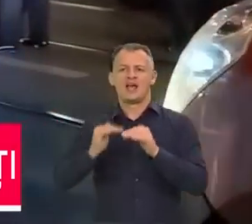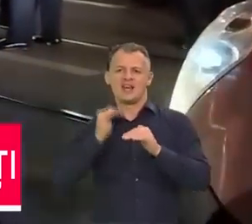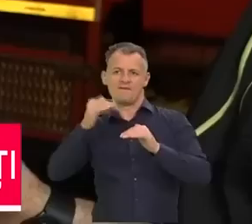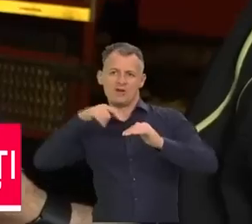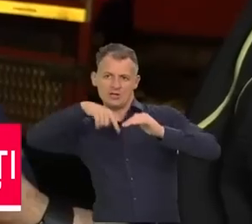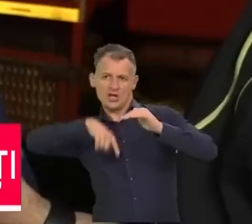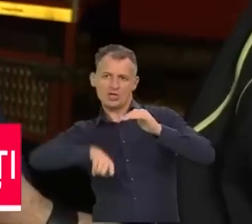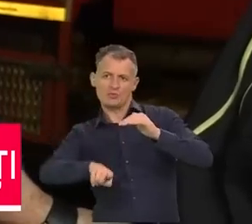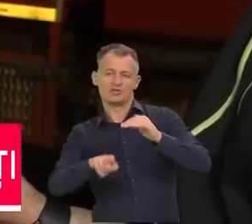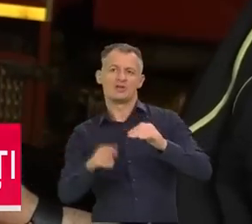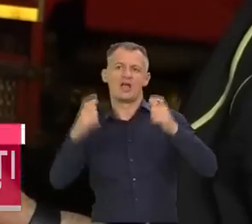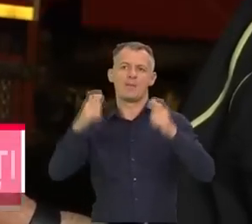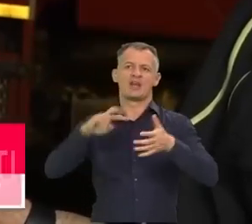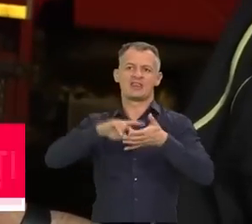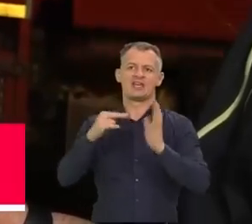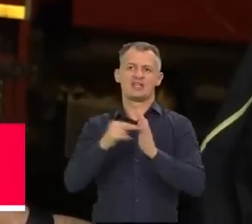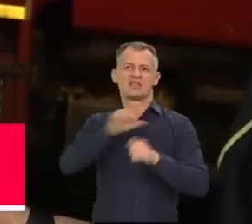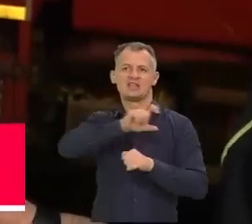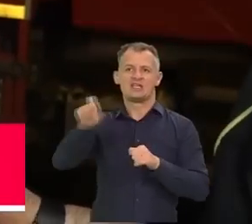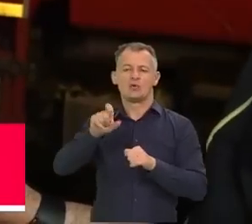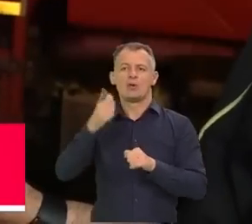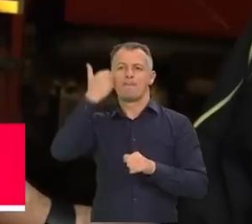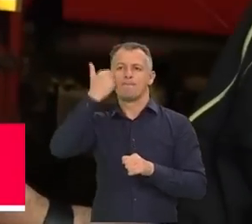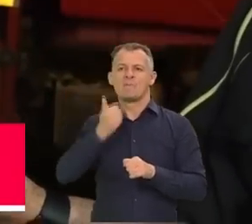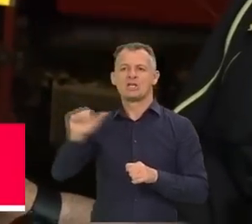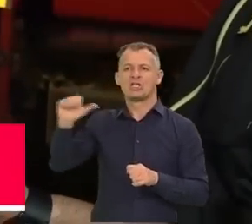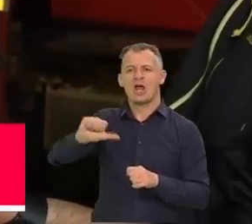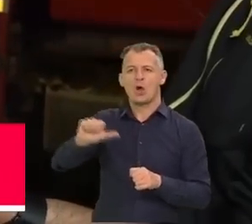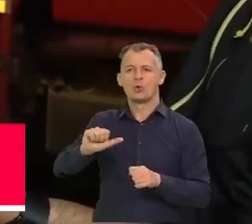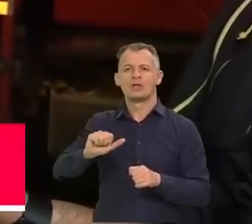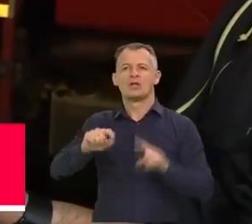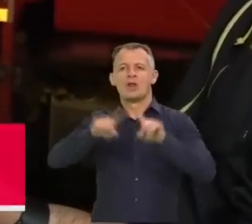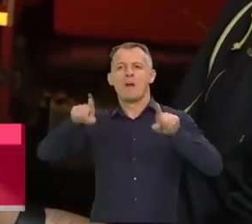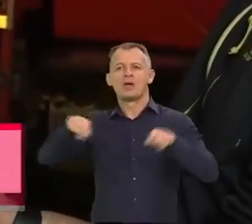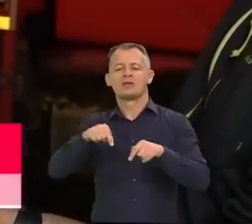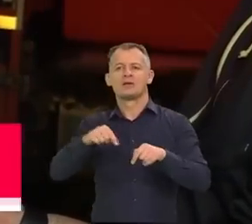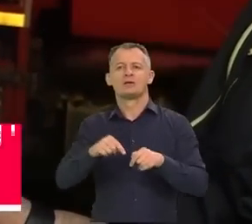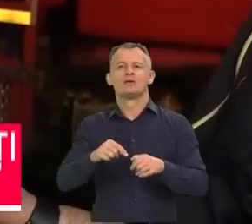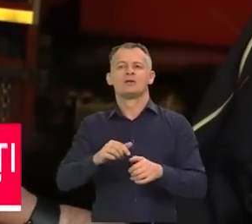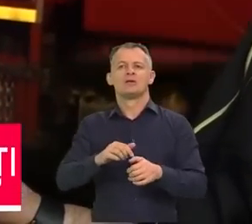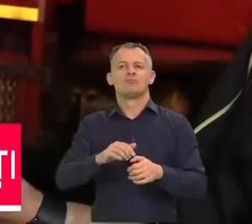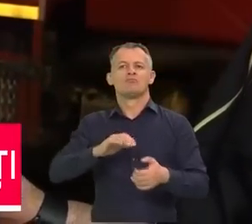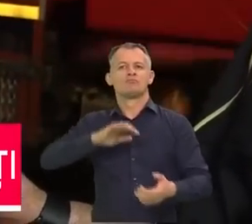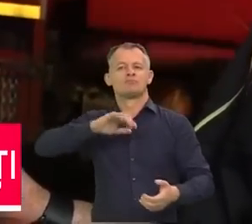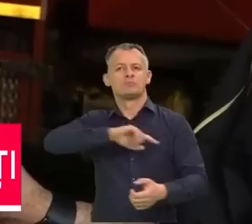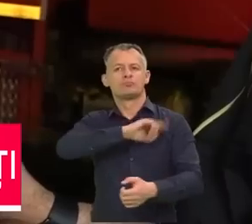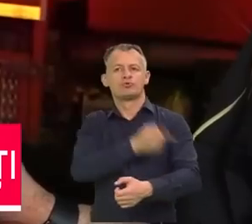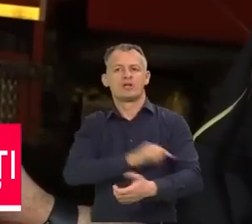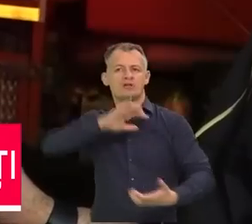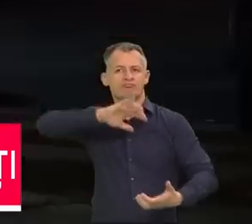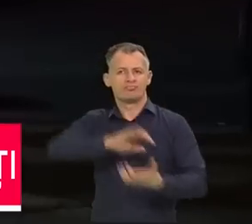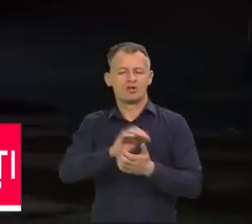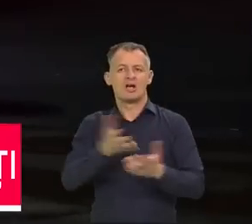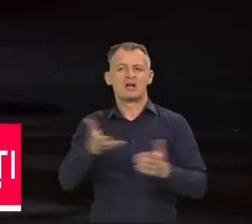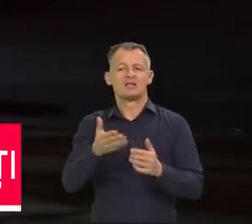într-o cameră tehnică din cauza unor scurgeri de ulei de la un compresor de aer medical care s-au supraîncălzit de la